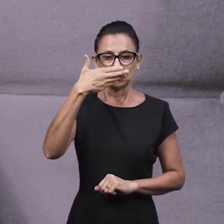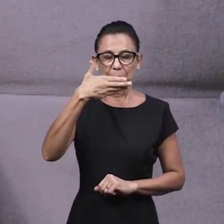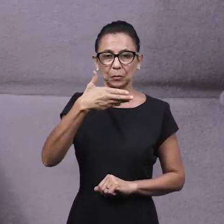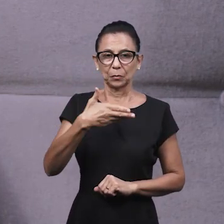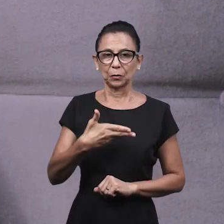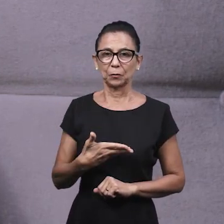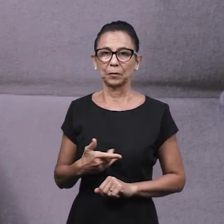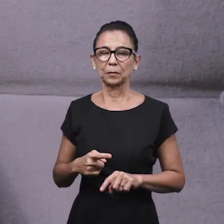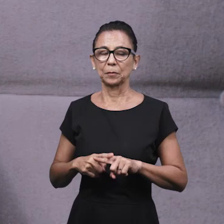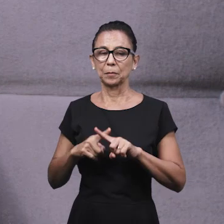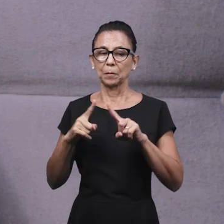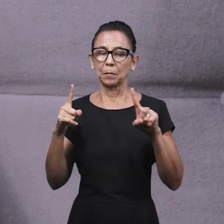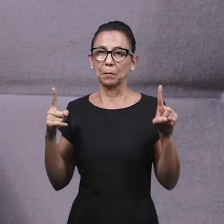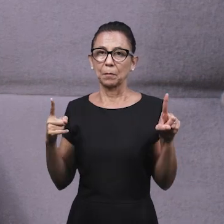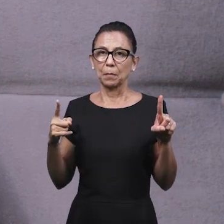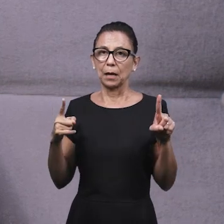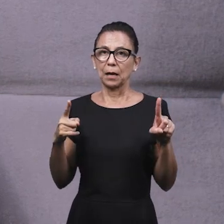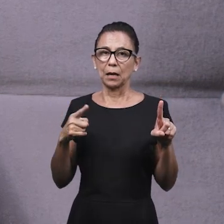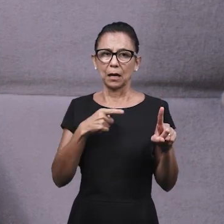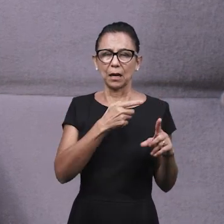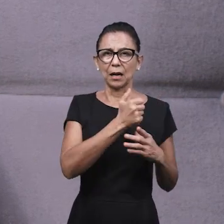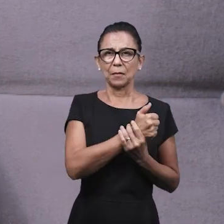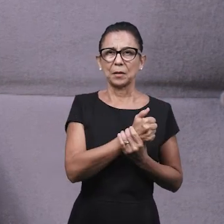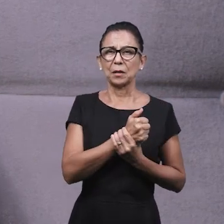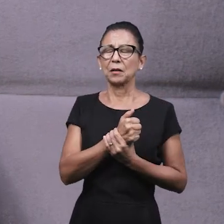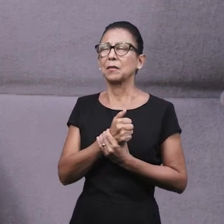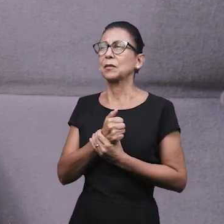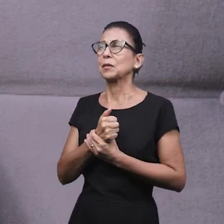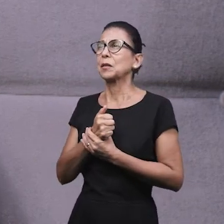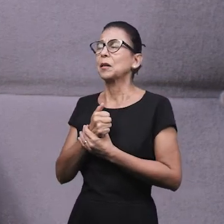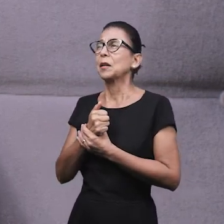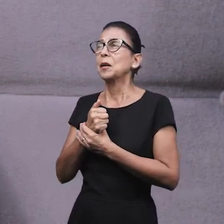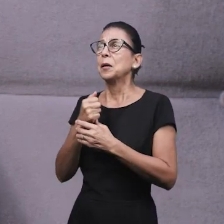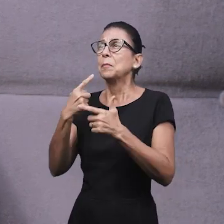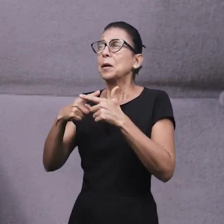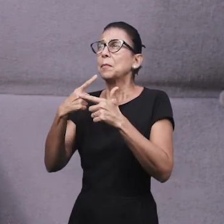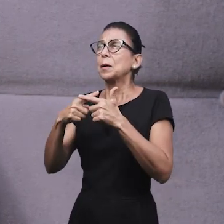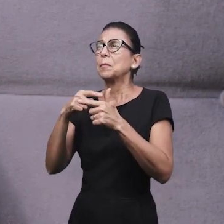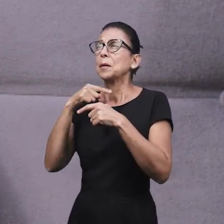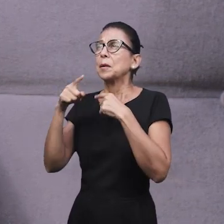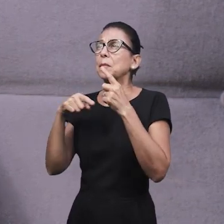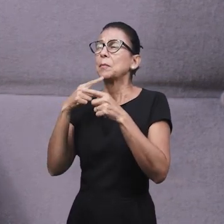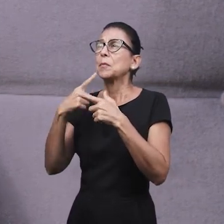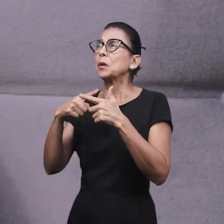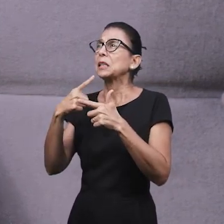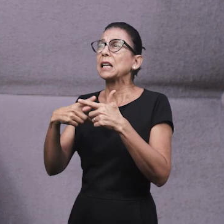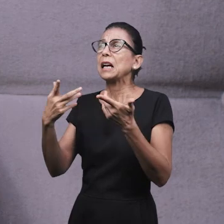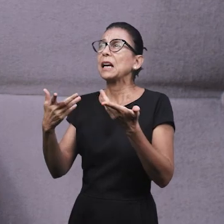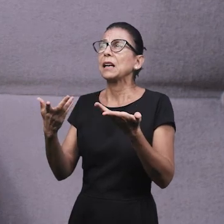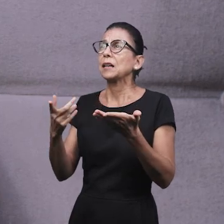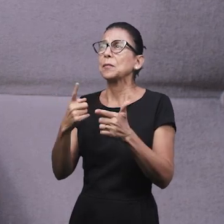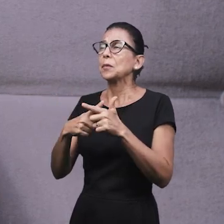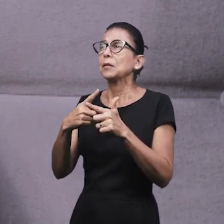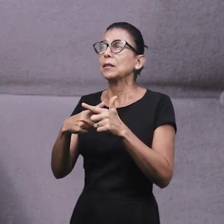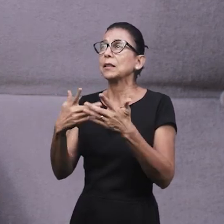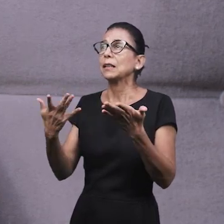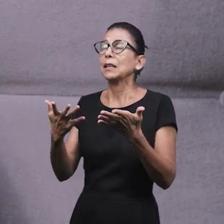Abraham n'a pas questionné à Dieu, il n'a pas douté. Ça, c'est pas facile. Mais il a été fidèle.